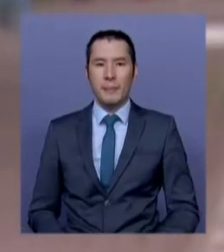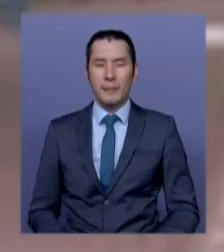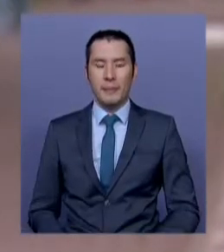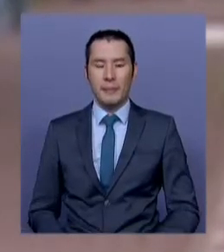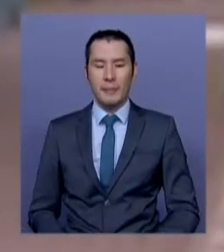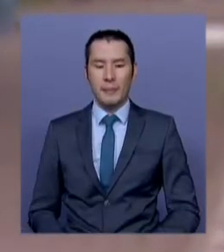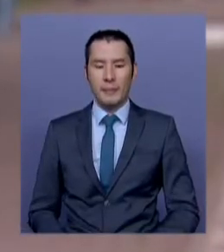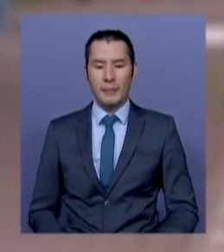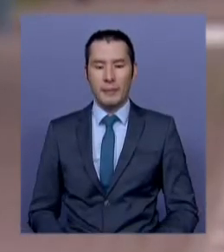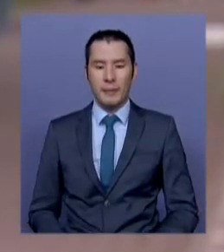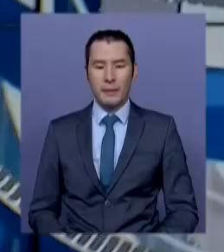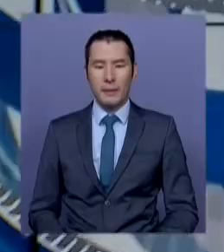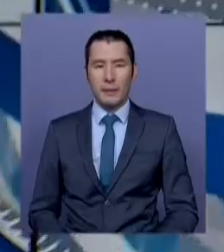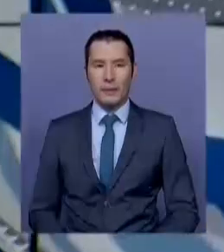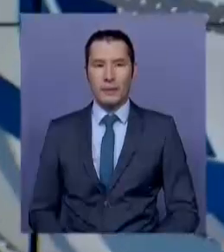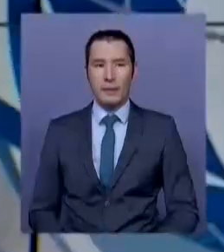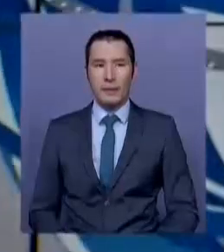Нұрсұлтан.